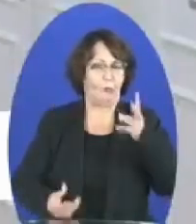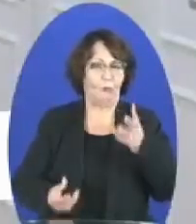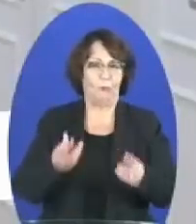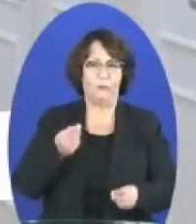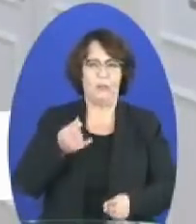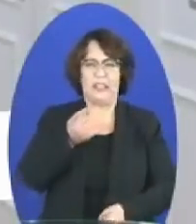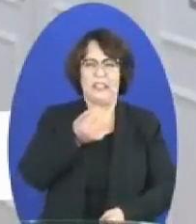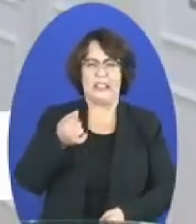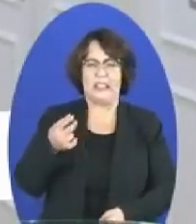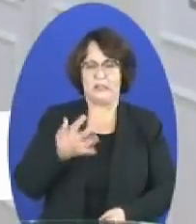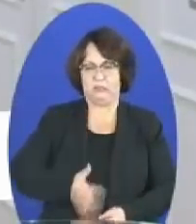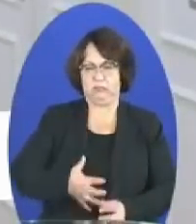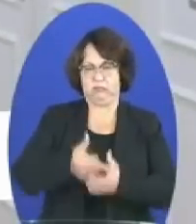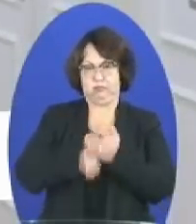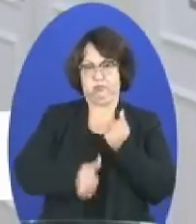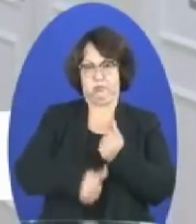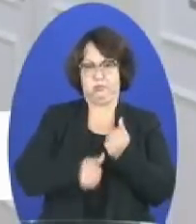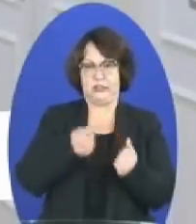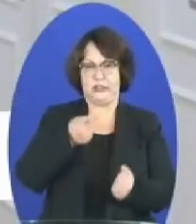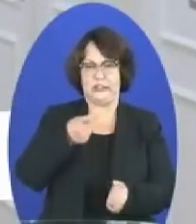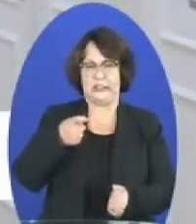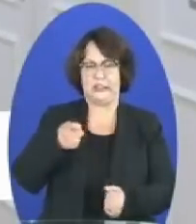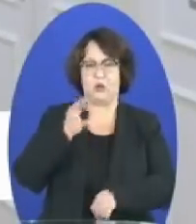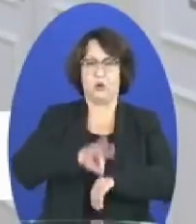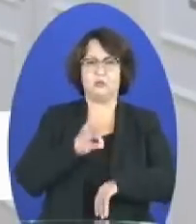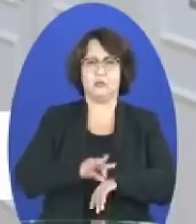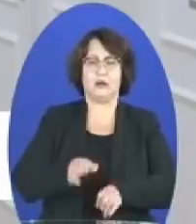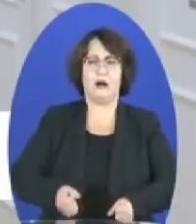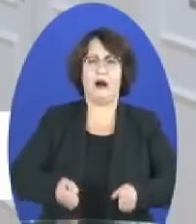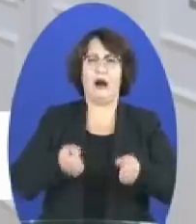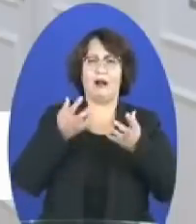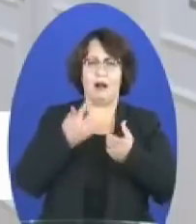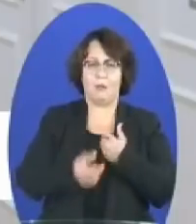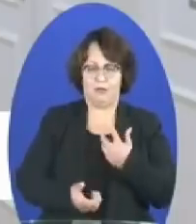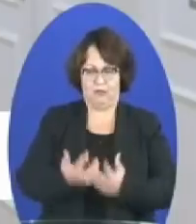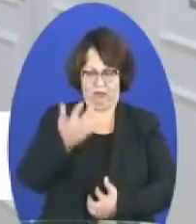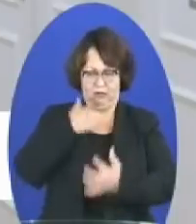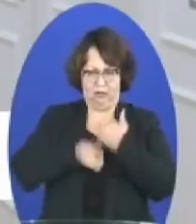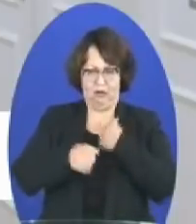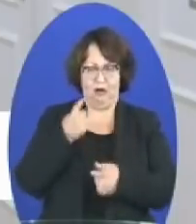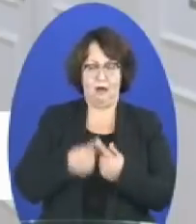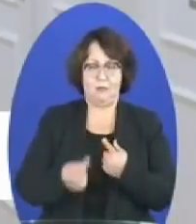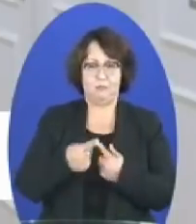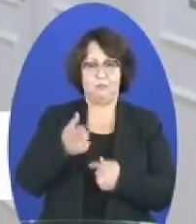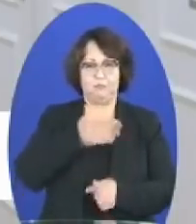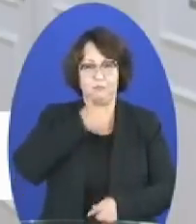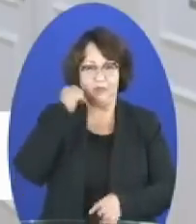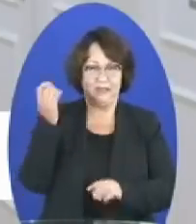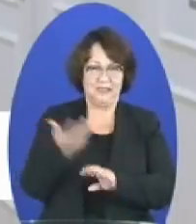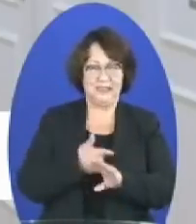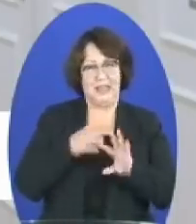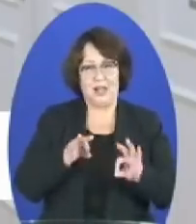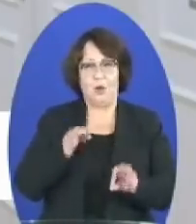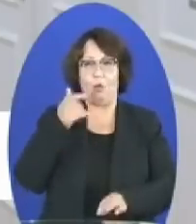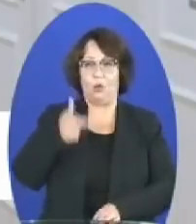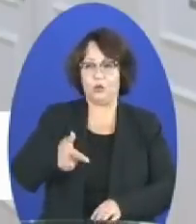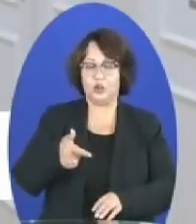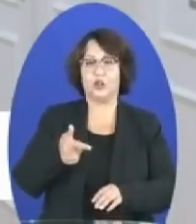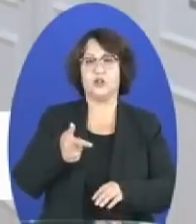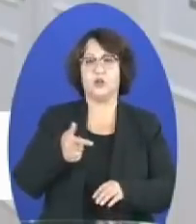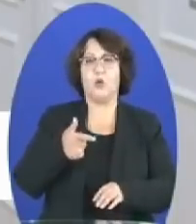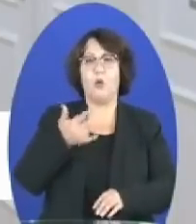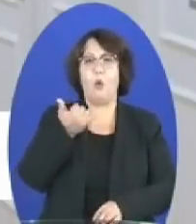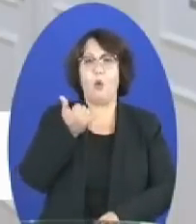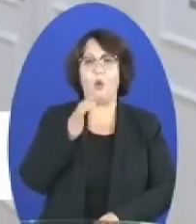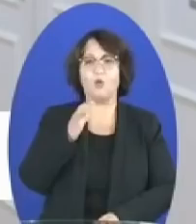Энийг цэвэрлэхдээ бас өөрөө өөрийгөө хамгаалах хэрэгтэй. Тэгэхээр зэрэг одоо зориултын усны гутал өмсөх, амны хаал зүүх,